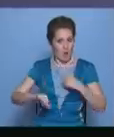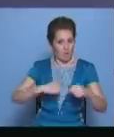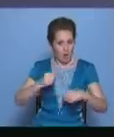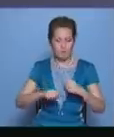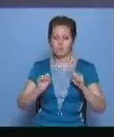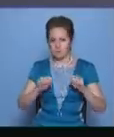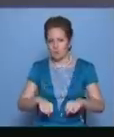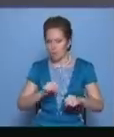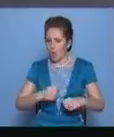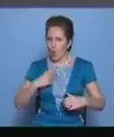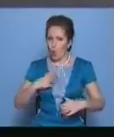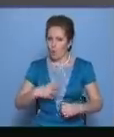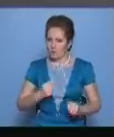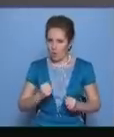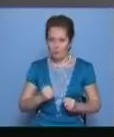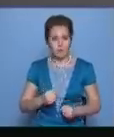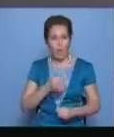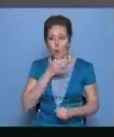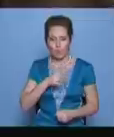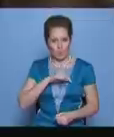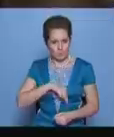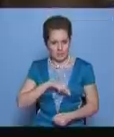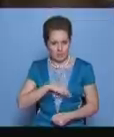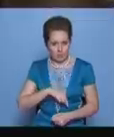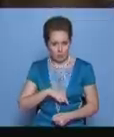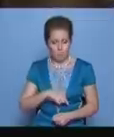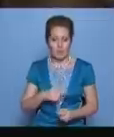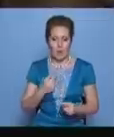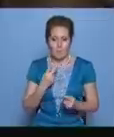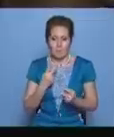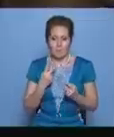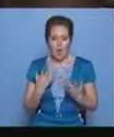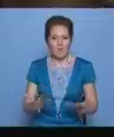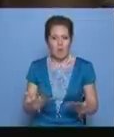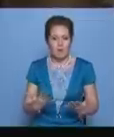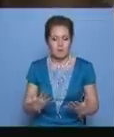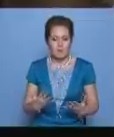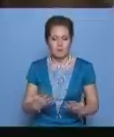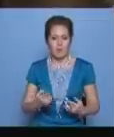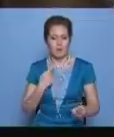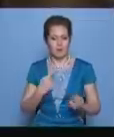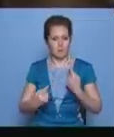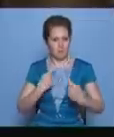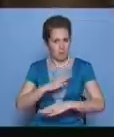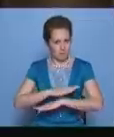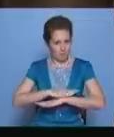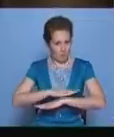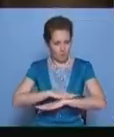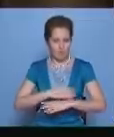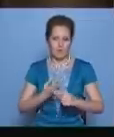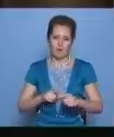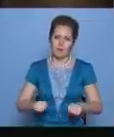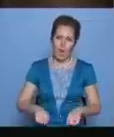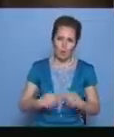самую устойчивую психику. Профессиональная деформация, она проявляется в деструктивном поведении. Это и